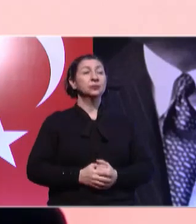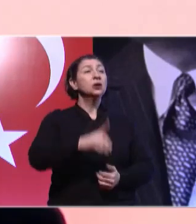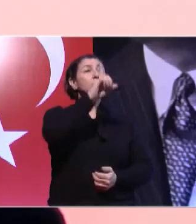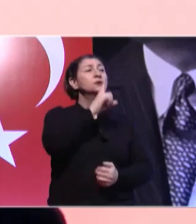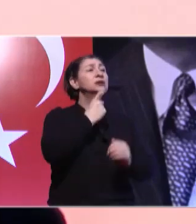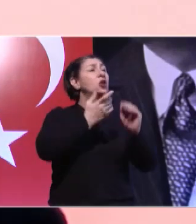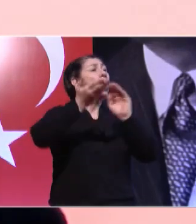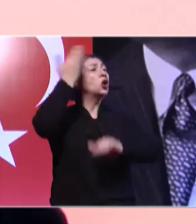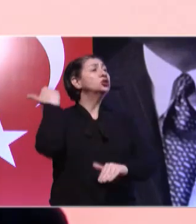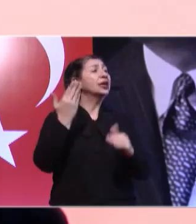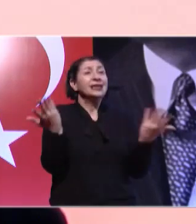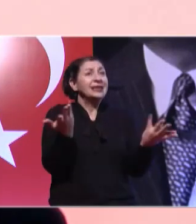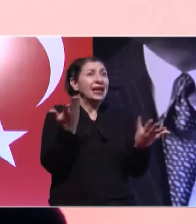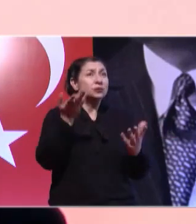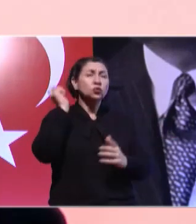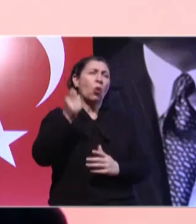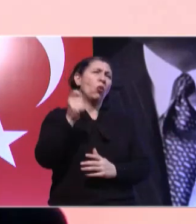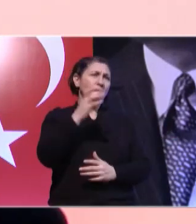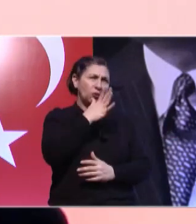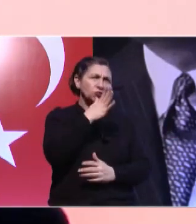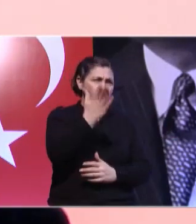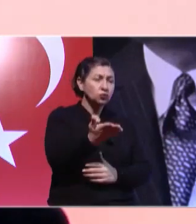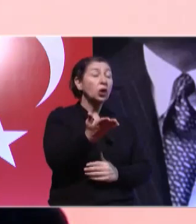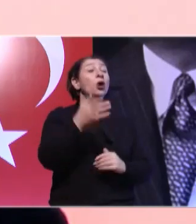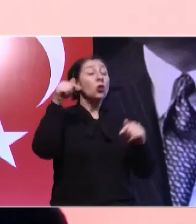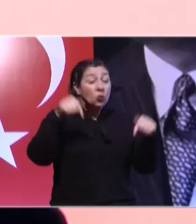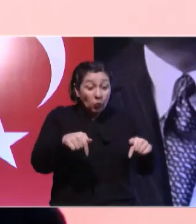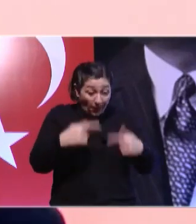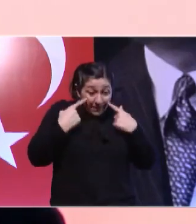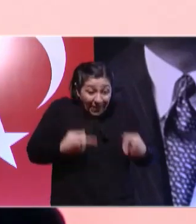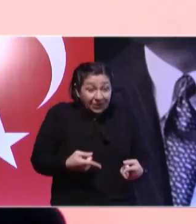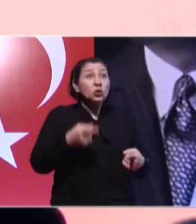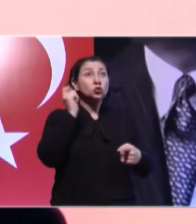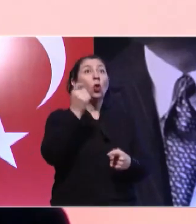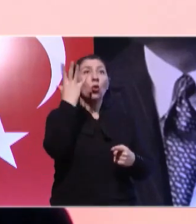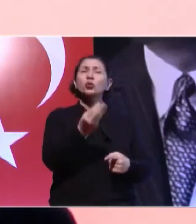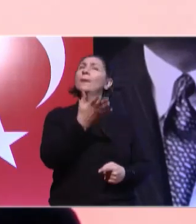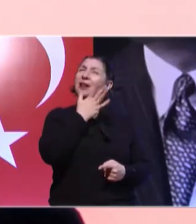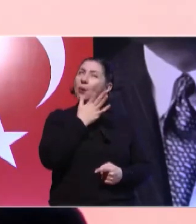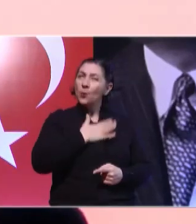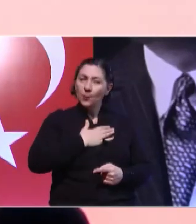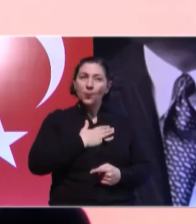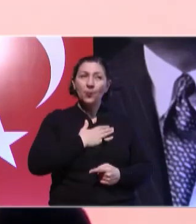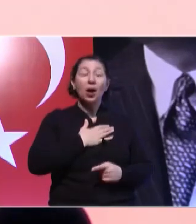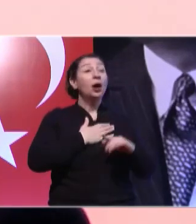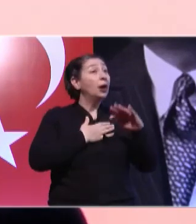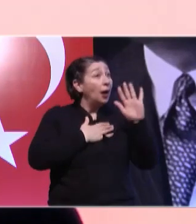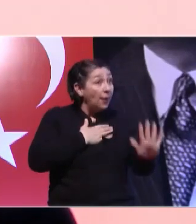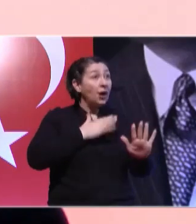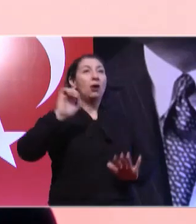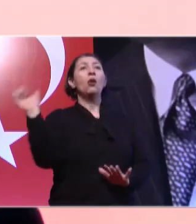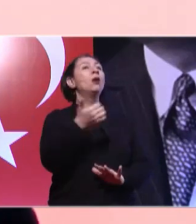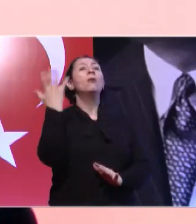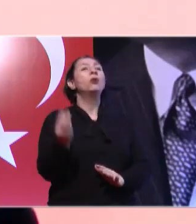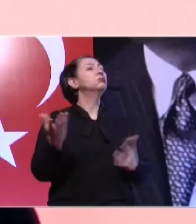100 yıl önceki koşullar çok daha zordu. Bugünkü koşulların da zor olduğunu biliyorum. Ama önemli